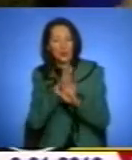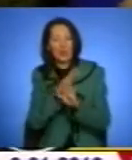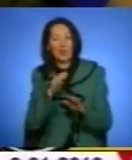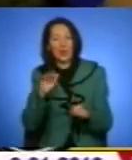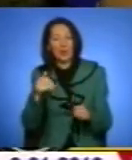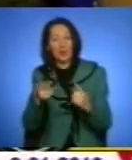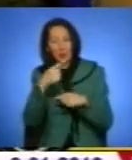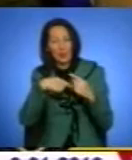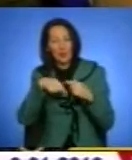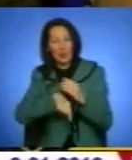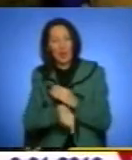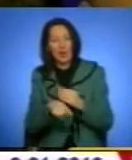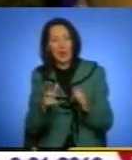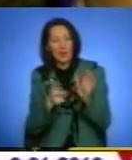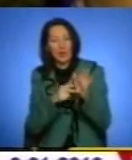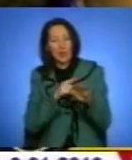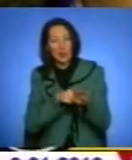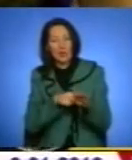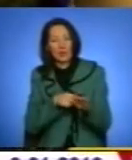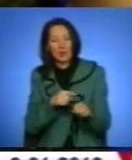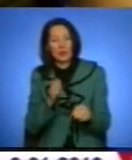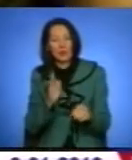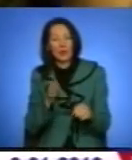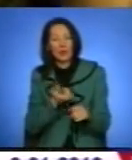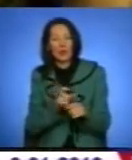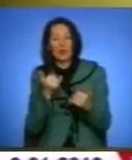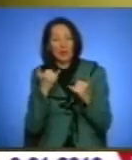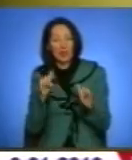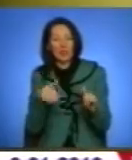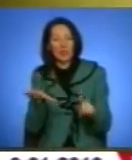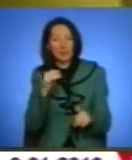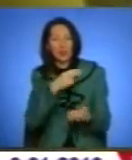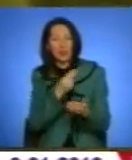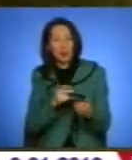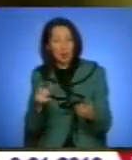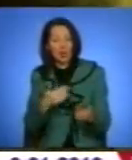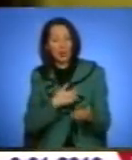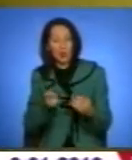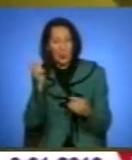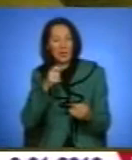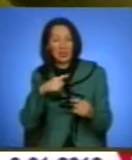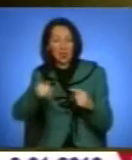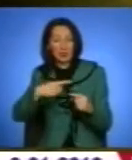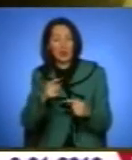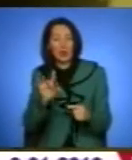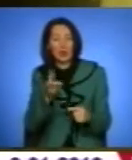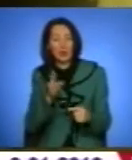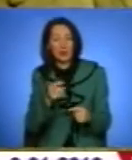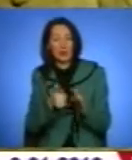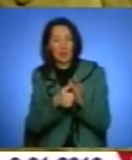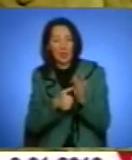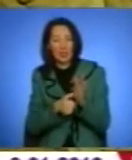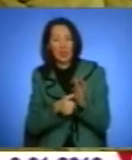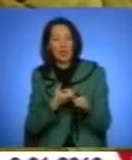були дуже сильно вражені і нас здивувало те, що вони всі хочуть приїхати наступного разу. Усі скульптори дивувалися цій глині. Матеріал легко